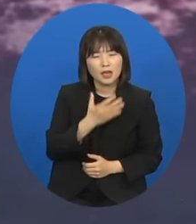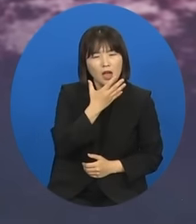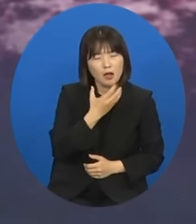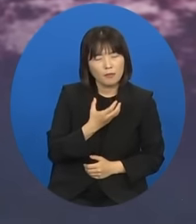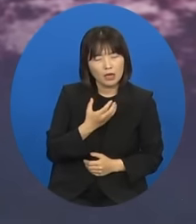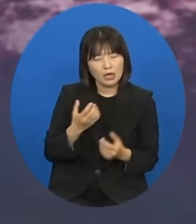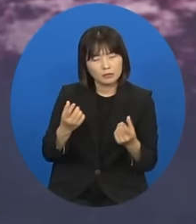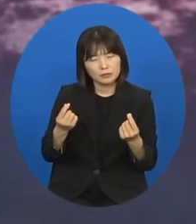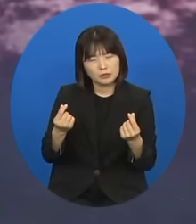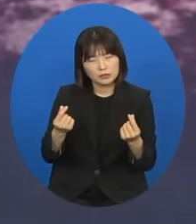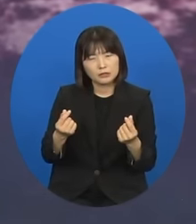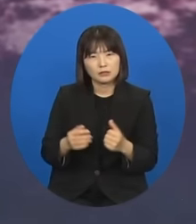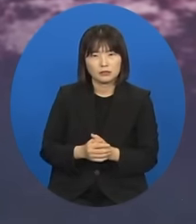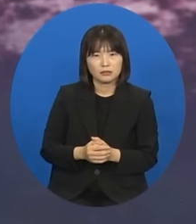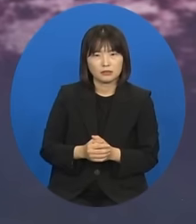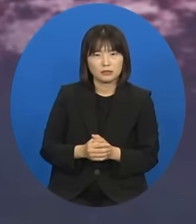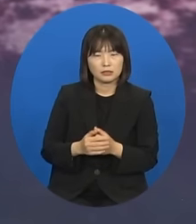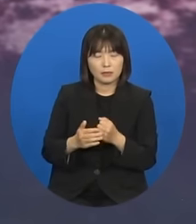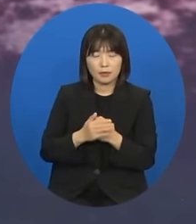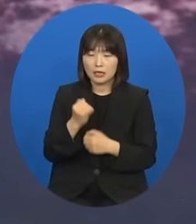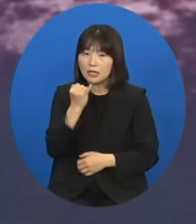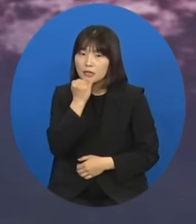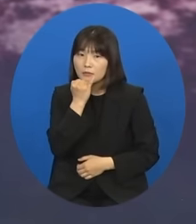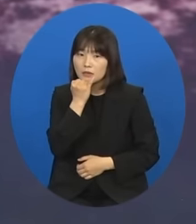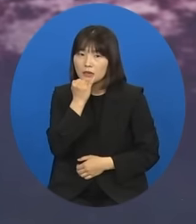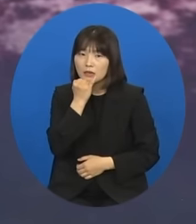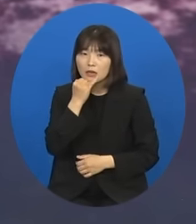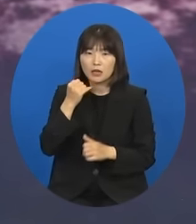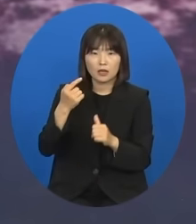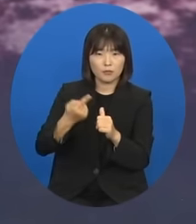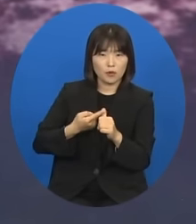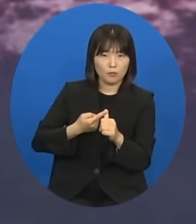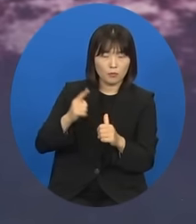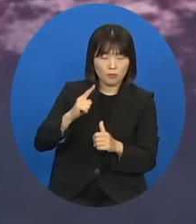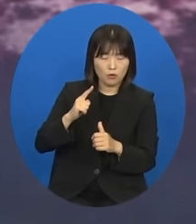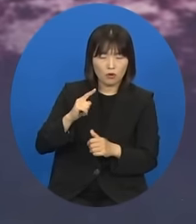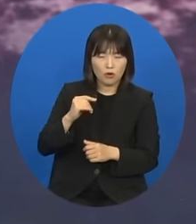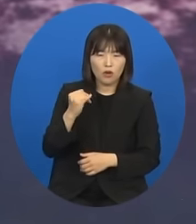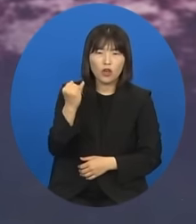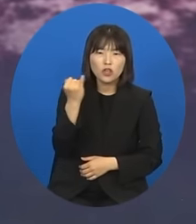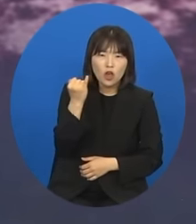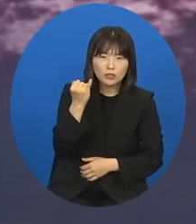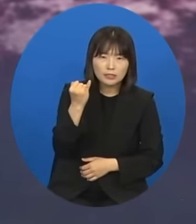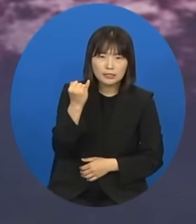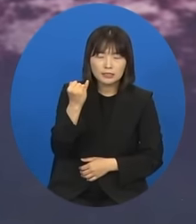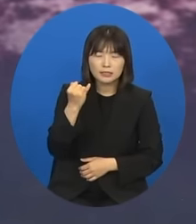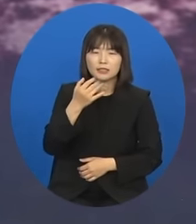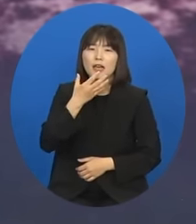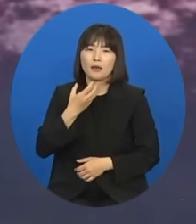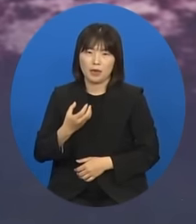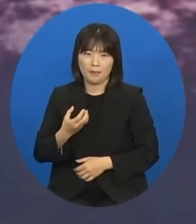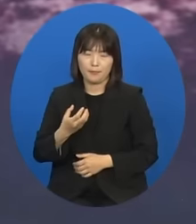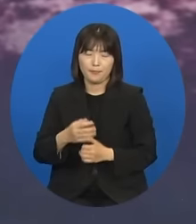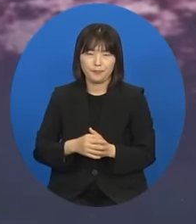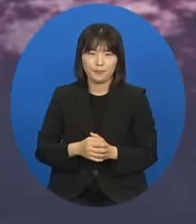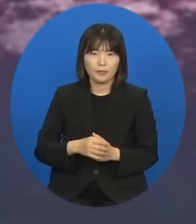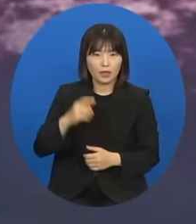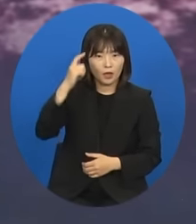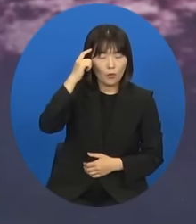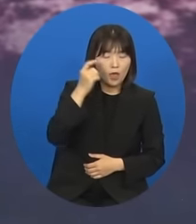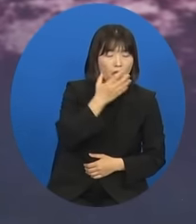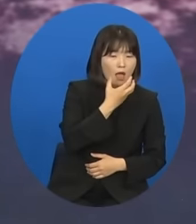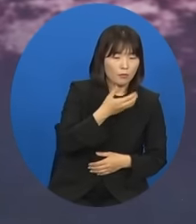비슷해요 그 그래서 별명이 리브가의 별명이 뭐냐면 여자 아브라함이 왜냐 아브라함도 고향을 떠나왔고